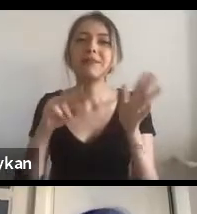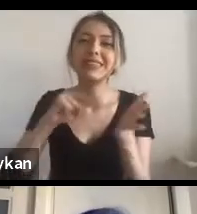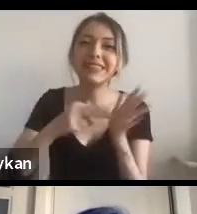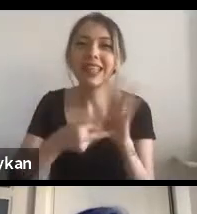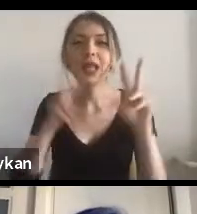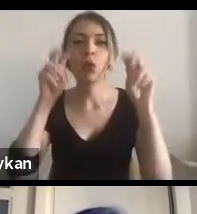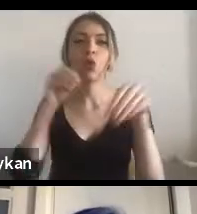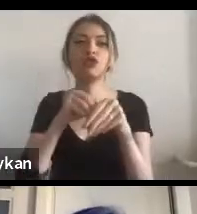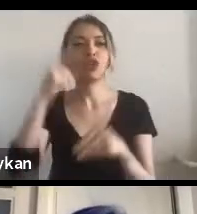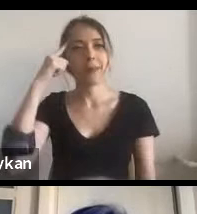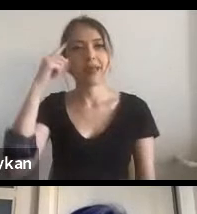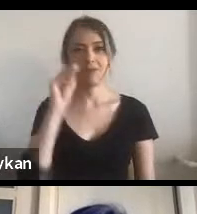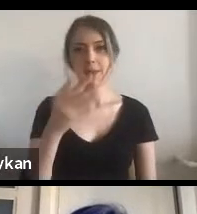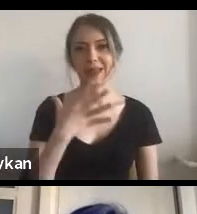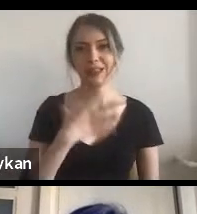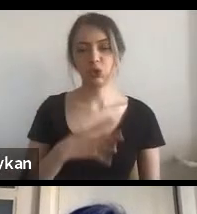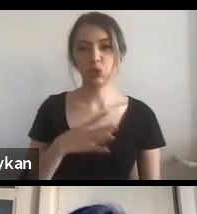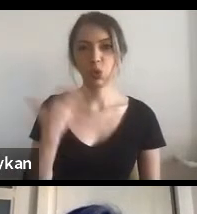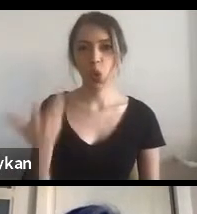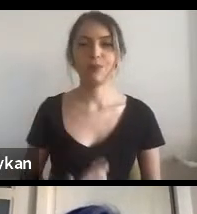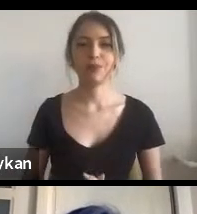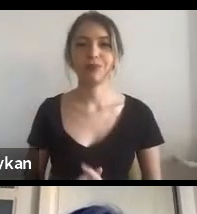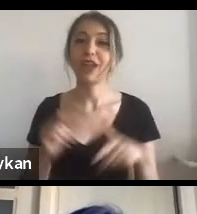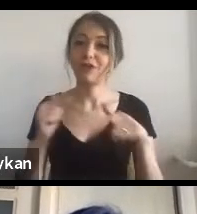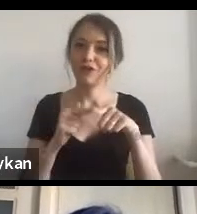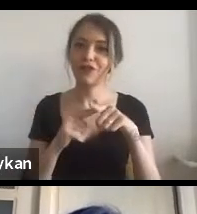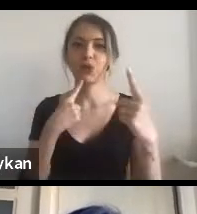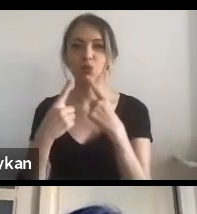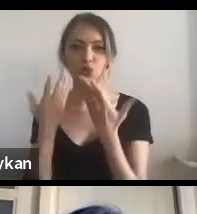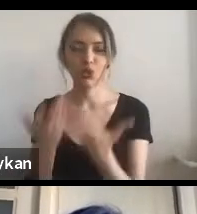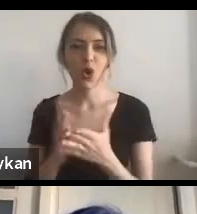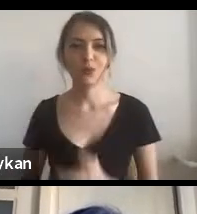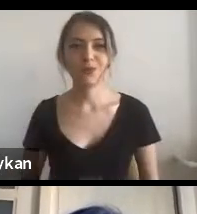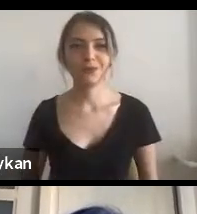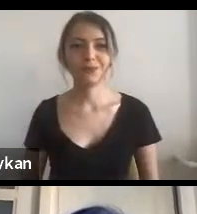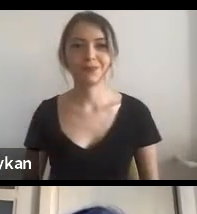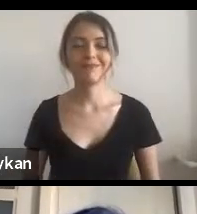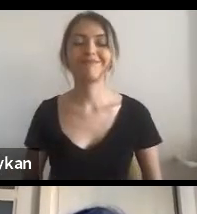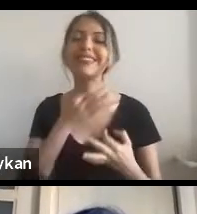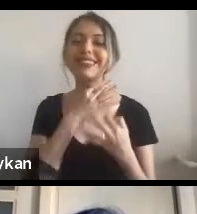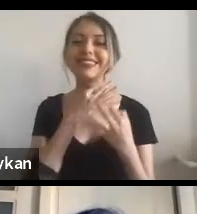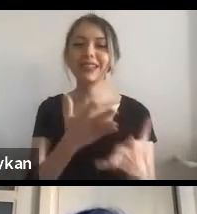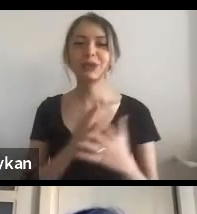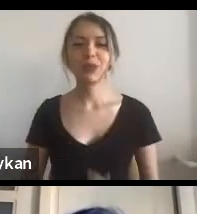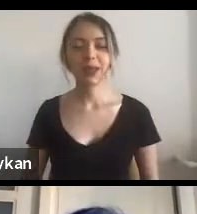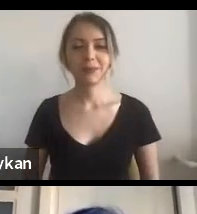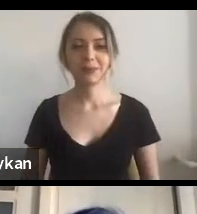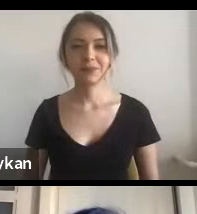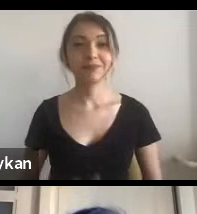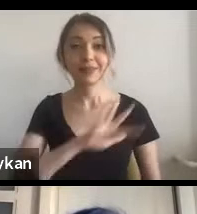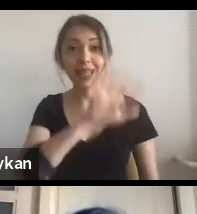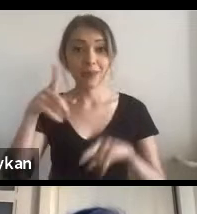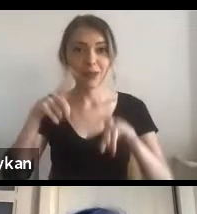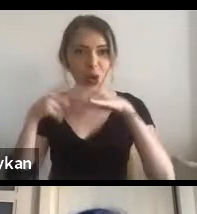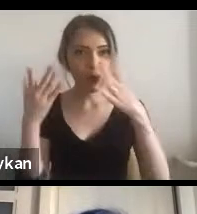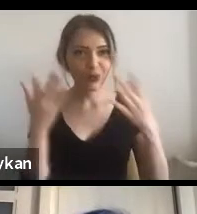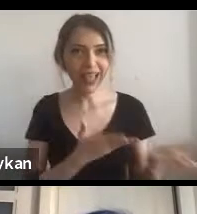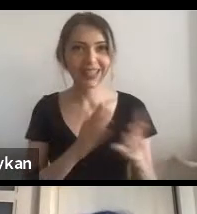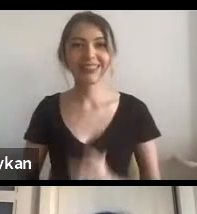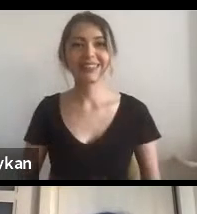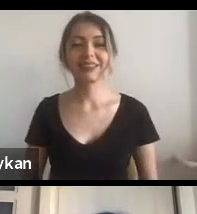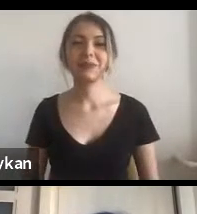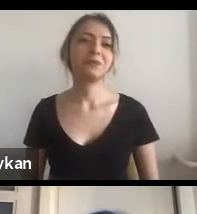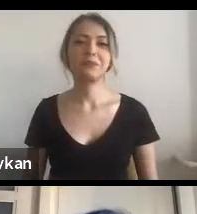bizi bilgilendirecek. Buyur Fırat, söz sende. Teşekkürler Adem. Hepiniz hoş geldiniz